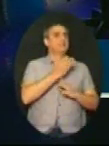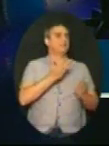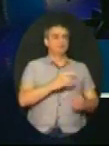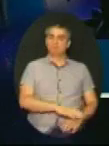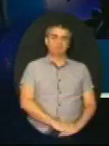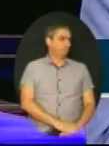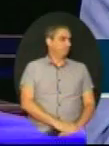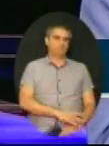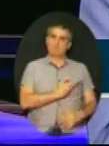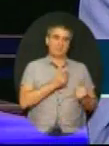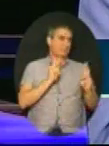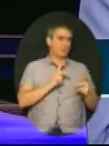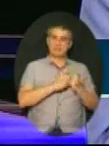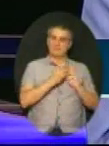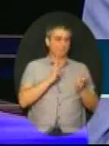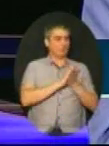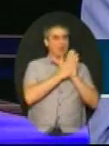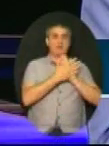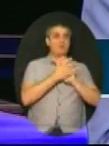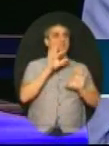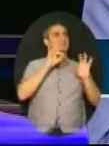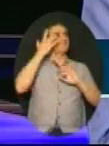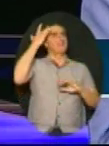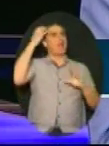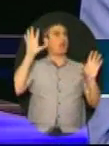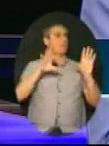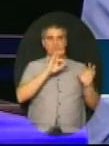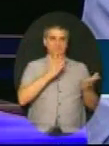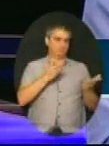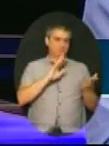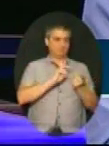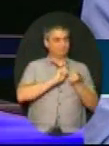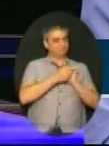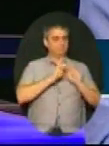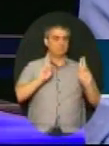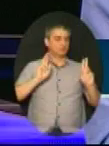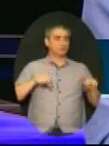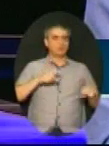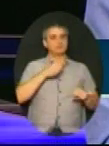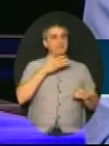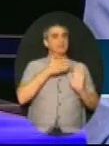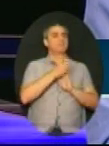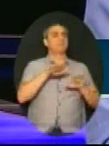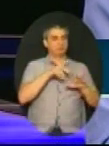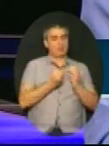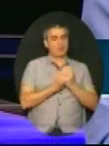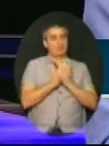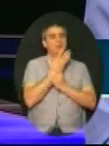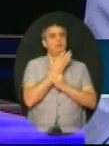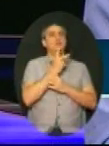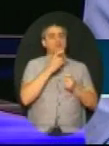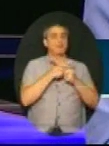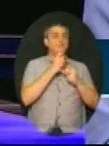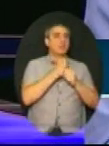ללכת? הם לא אלטרנטיבה לשלטון, אי אפשר להפוך אותם עם נבחרת החלומות הזו לאלטרנטיבה לשלטון, הם צריכים להיכנס לתוך הממשלה, לבנות משם. יש